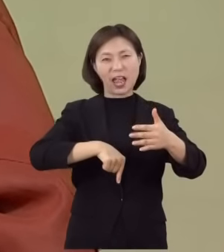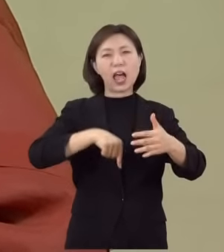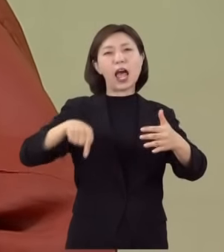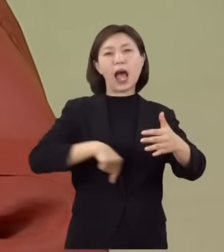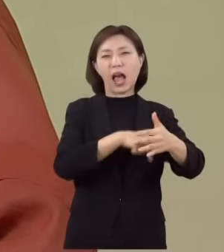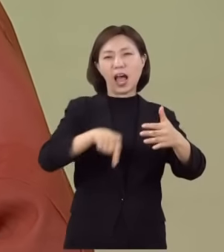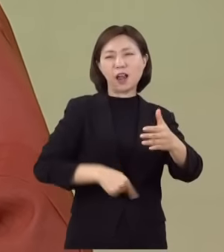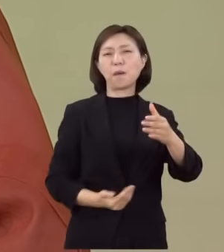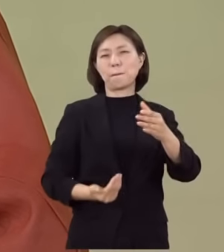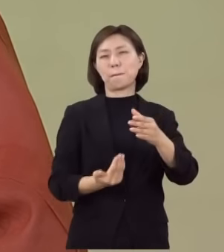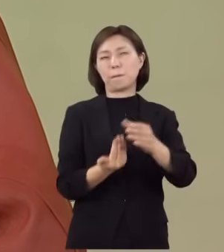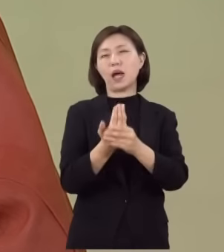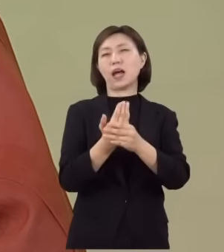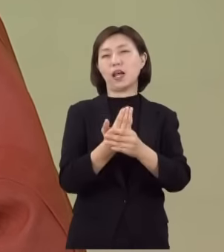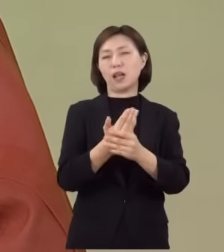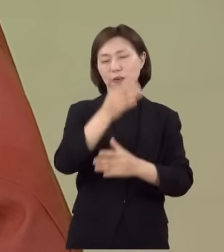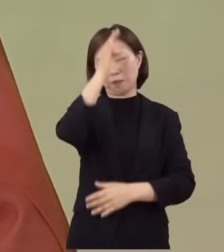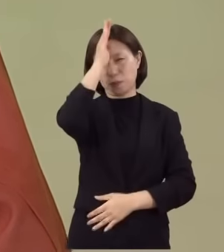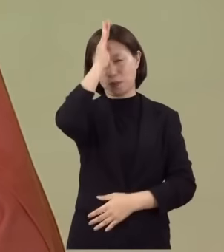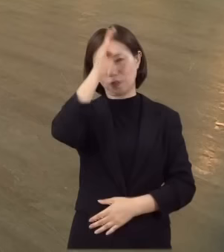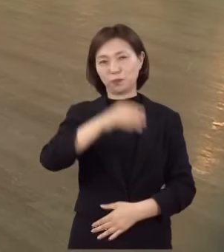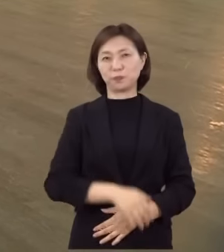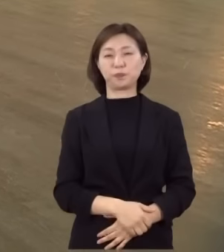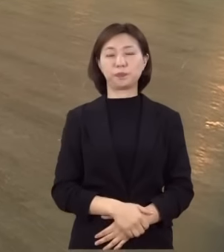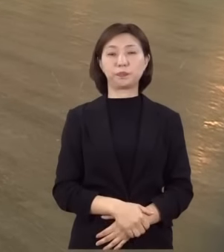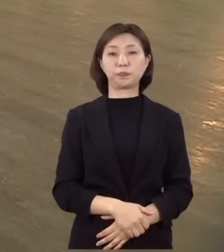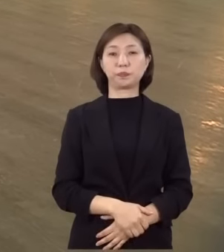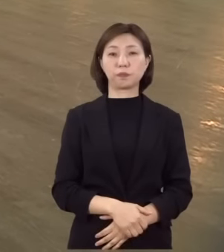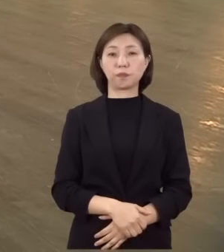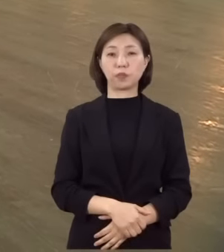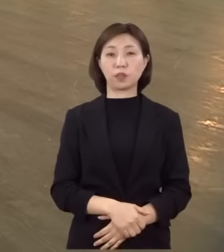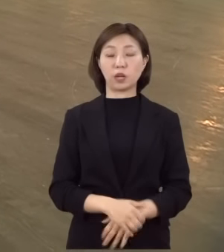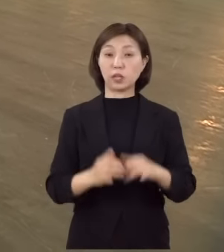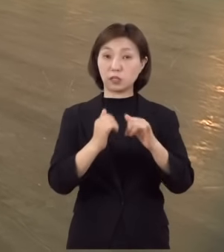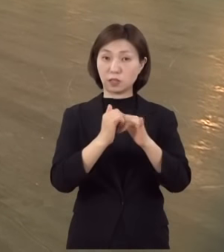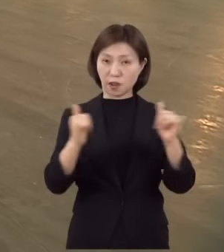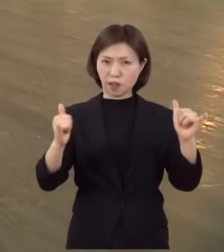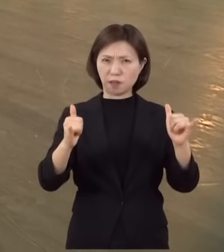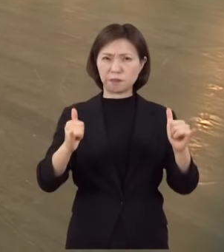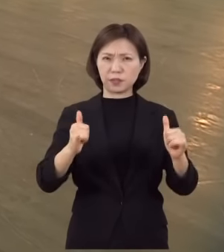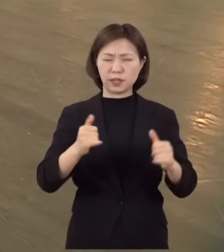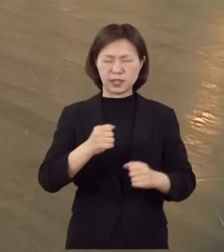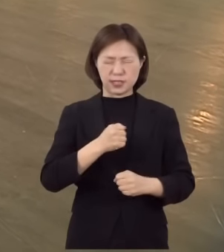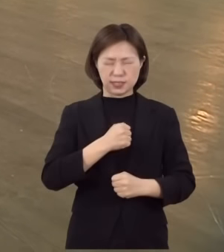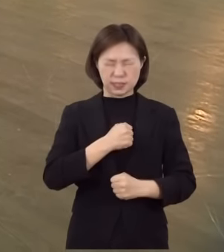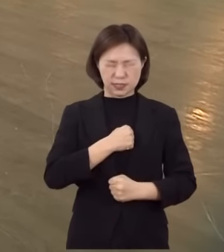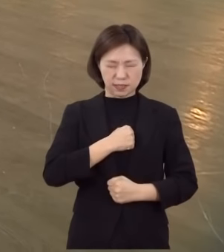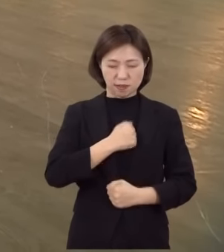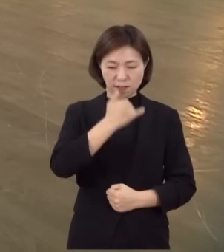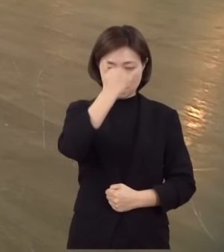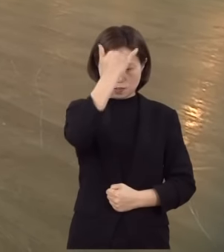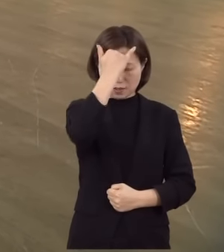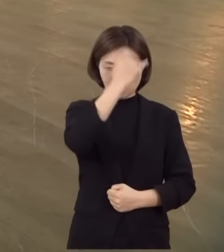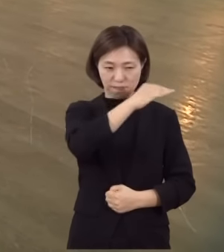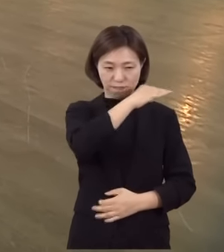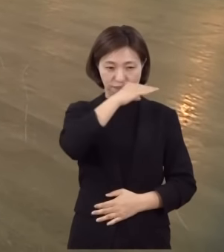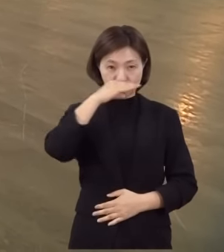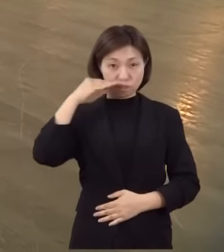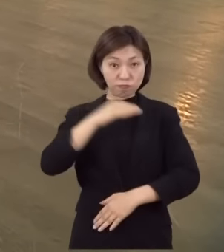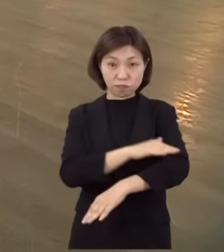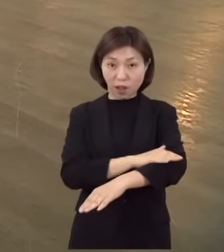원인이다라는 뜻이 되겠습니다 만약 사람이 지켜야 할 도리를